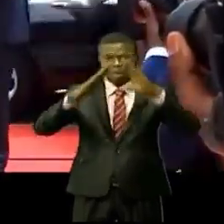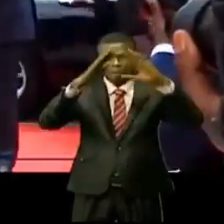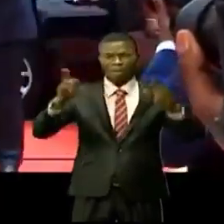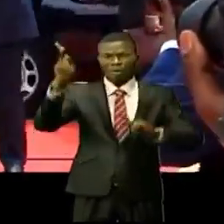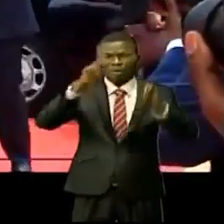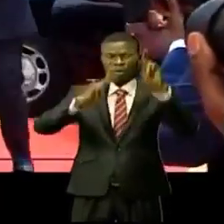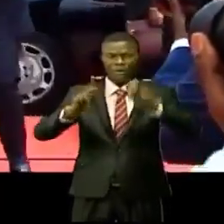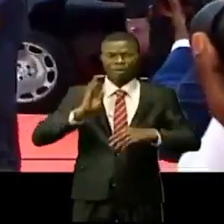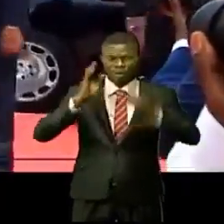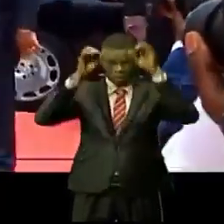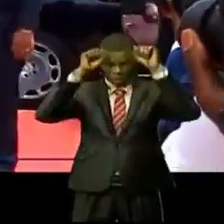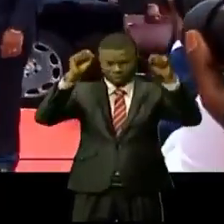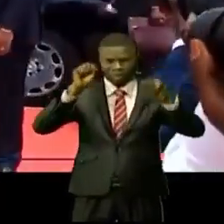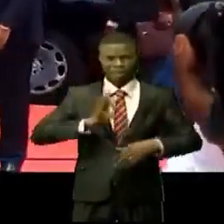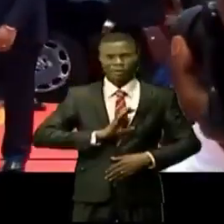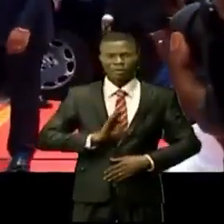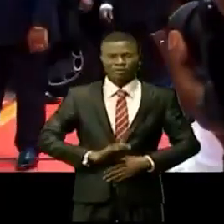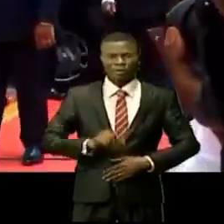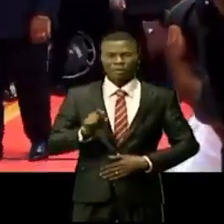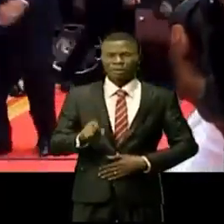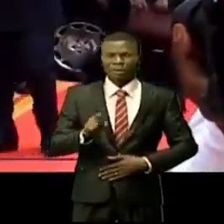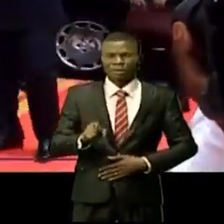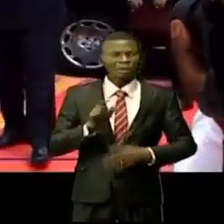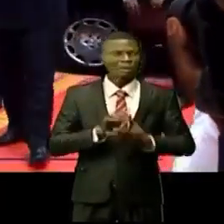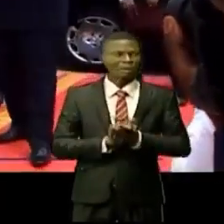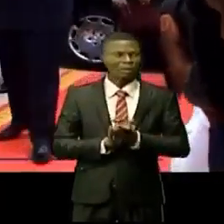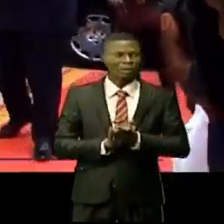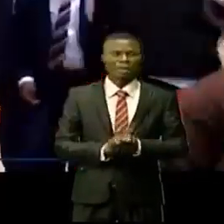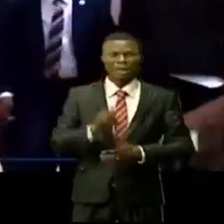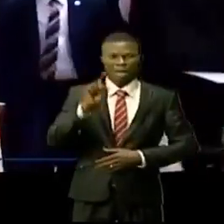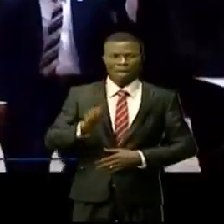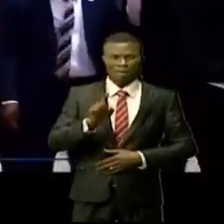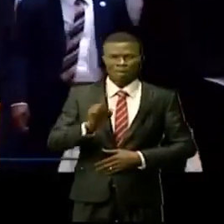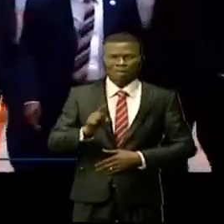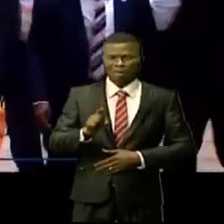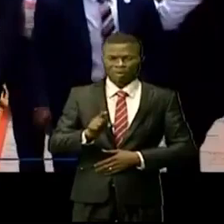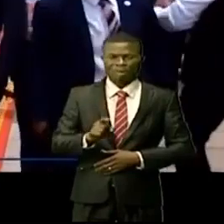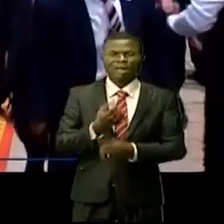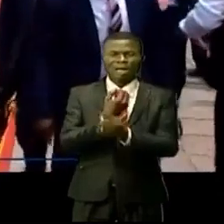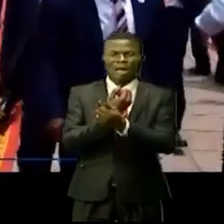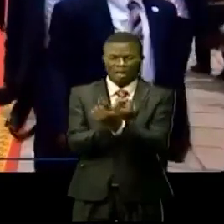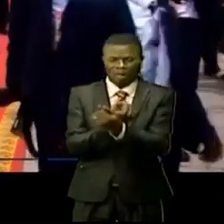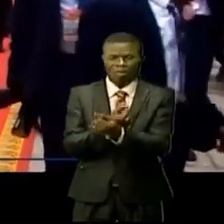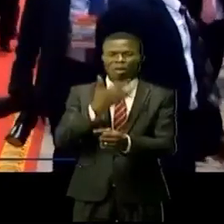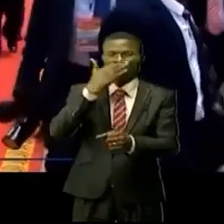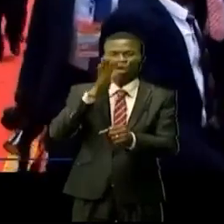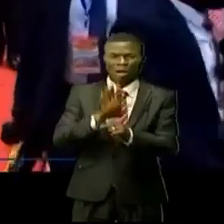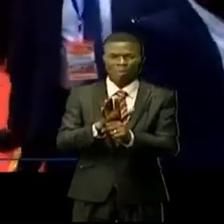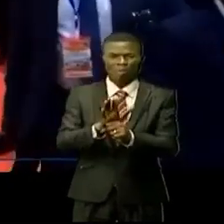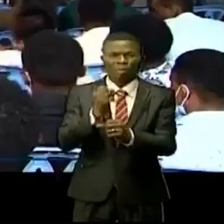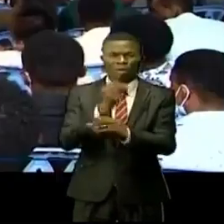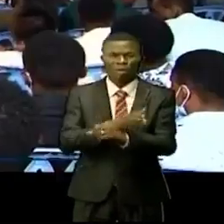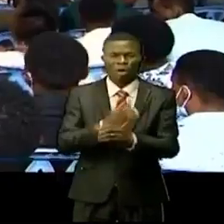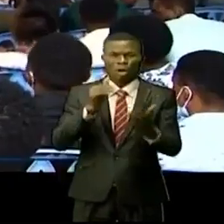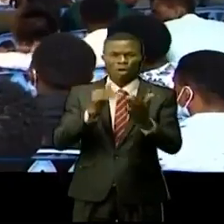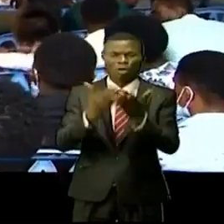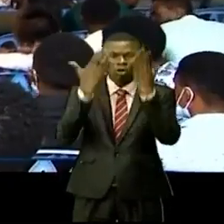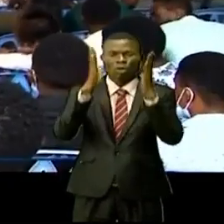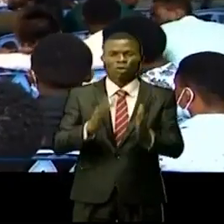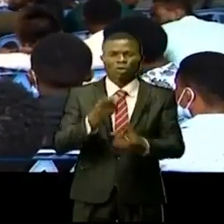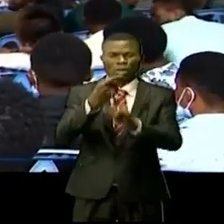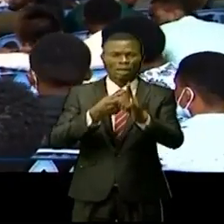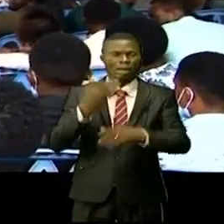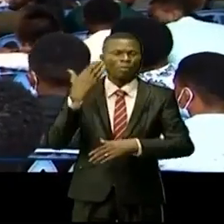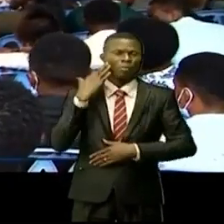le président de la République Félix-Antoine Tshisekedi Tshilombo a voulu matérialiser une promesse faite aux étudiants au mois de mai de